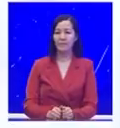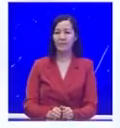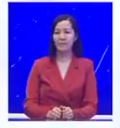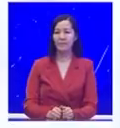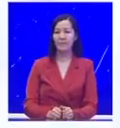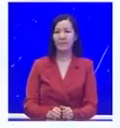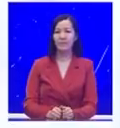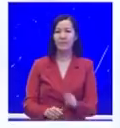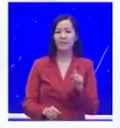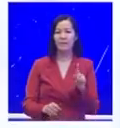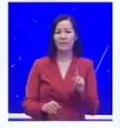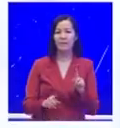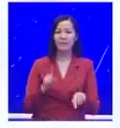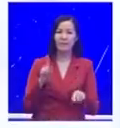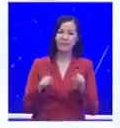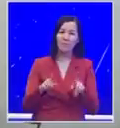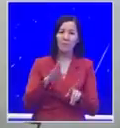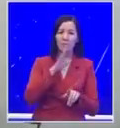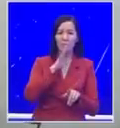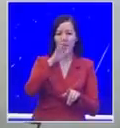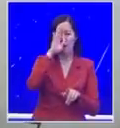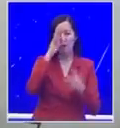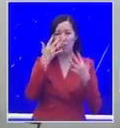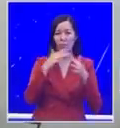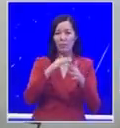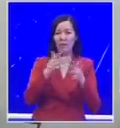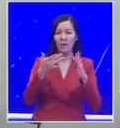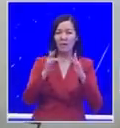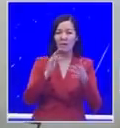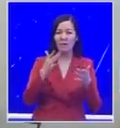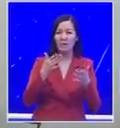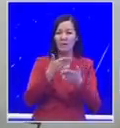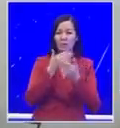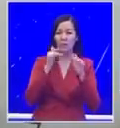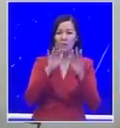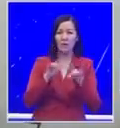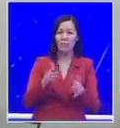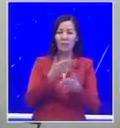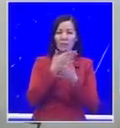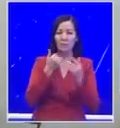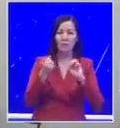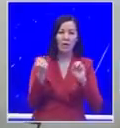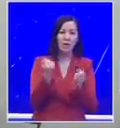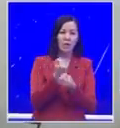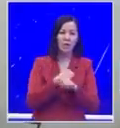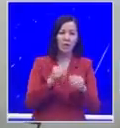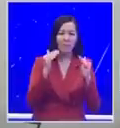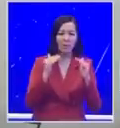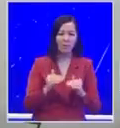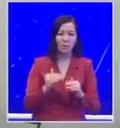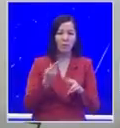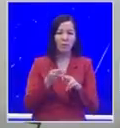Кейбір балаларда компьютер жоқ, интернет болса да оның жылдамдық аздау. Сондықтан